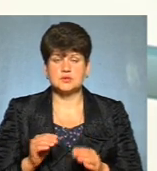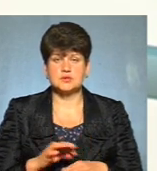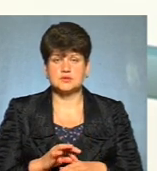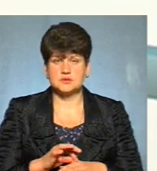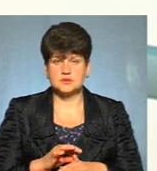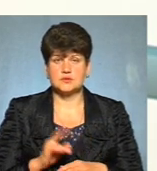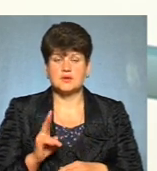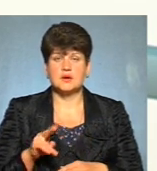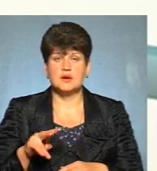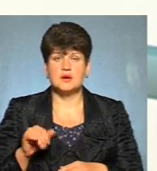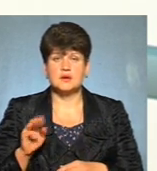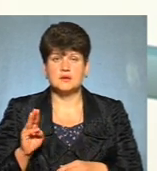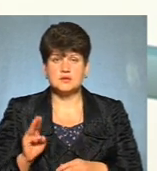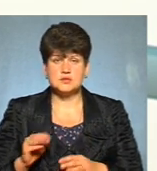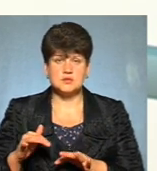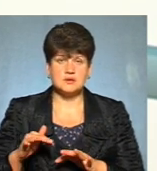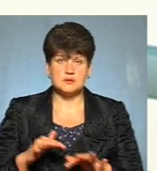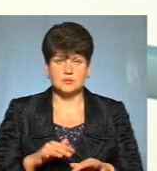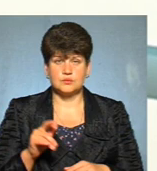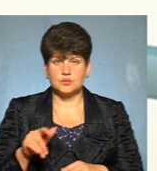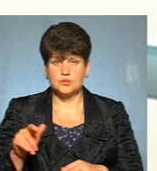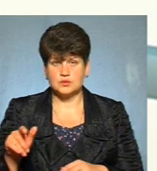все-таки атакує людину